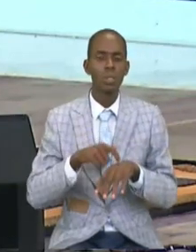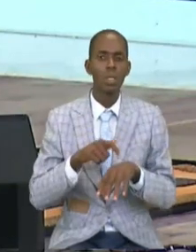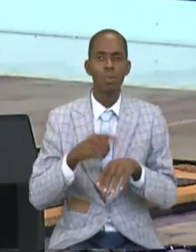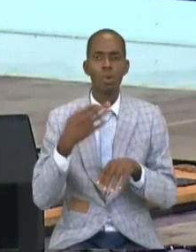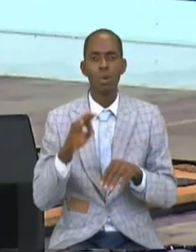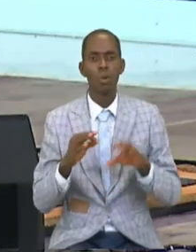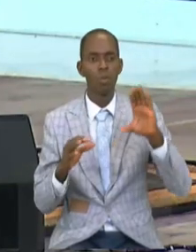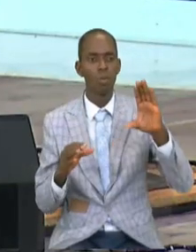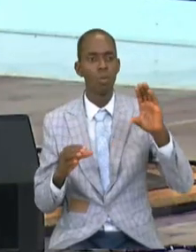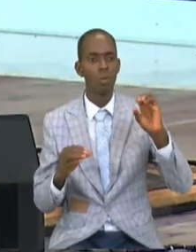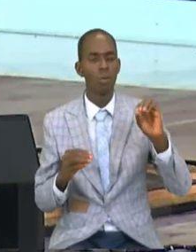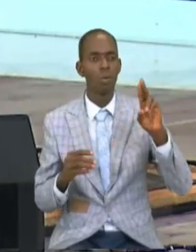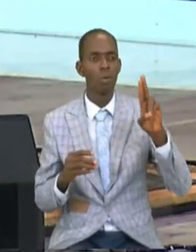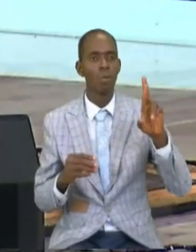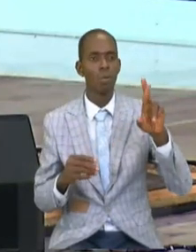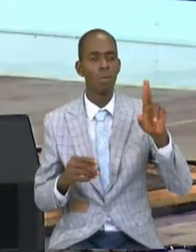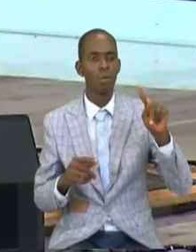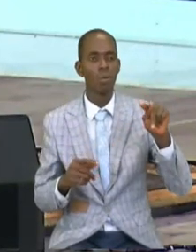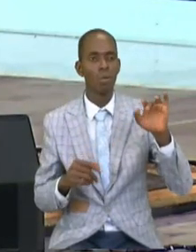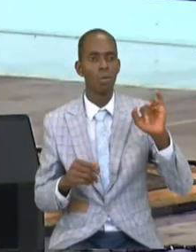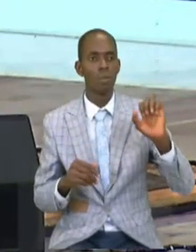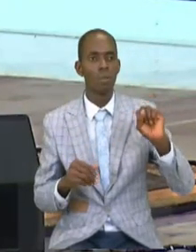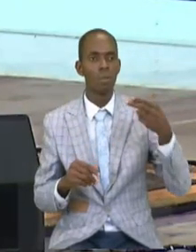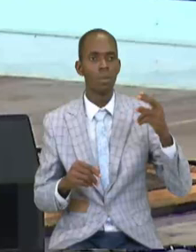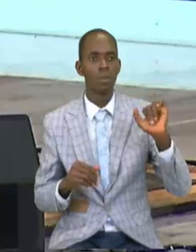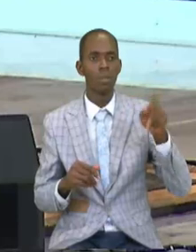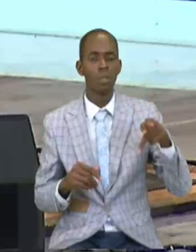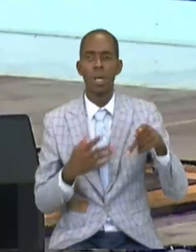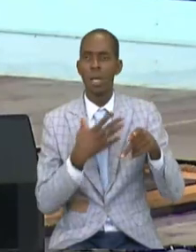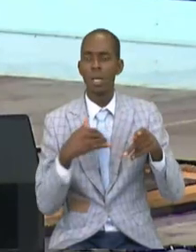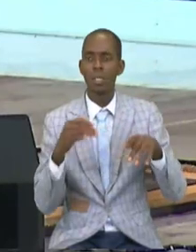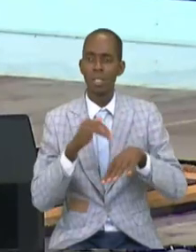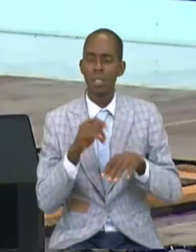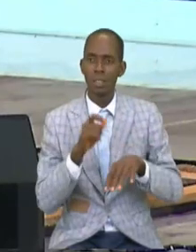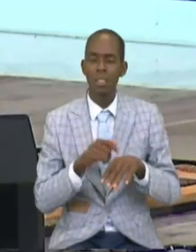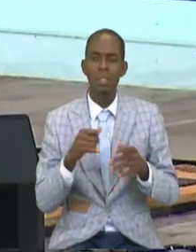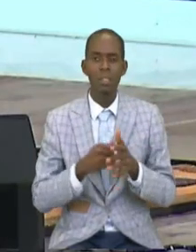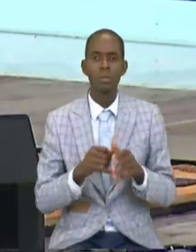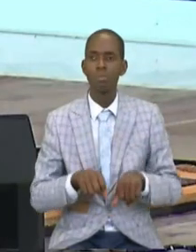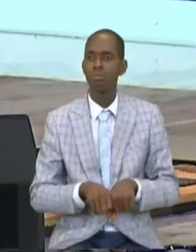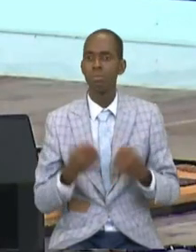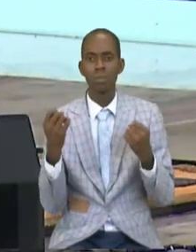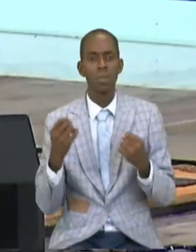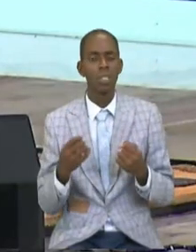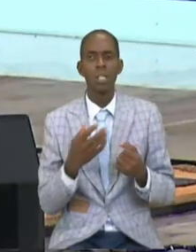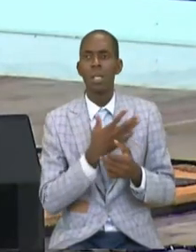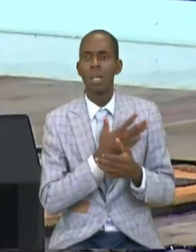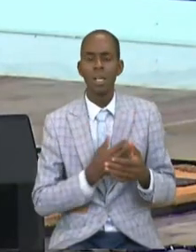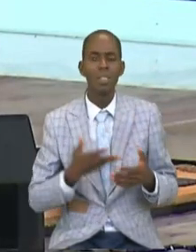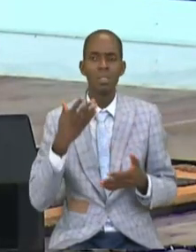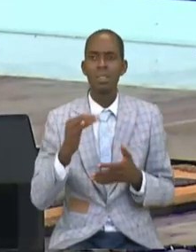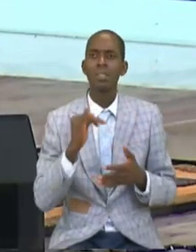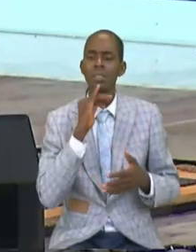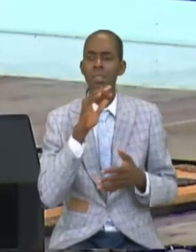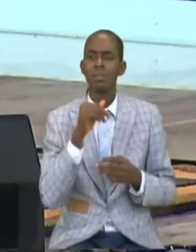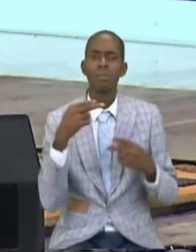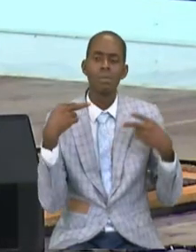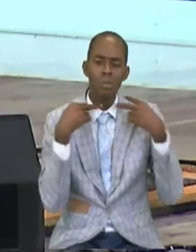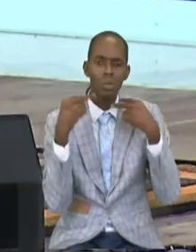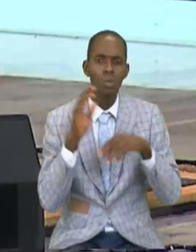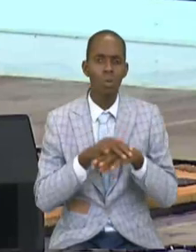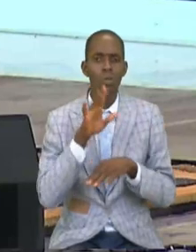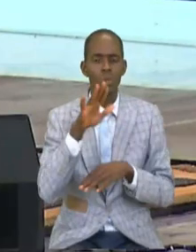même en fiançailles, les fiançailles sont rompues. Et maintenant encore, il y a une autre personne. Ouais, le joug là dans